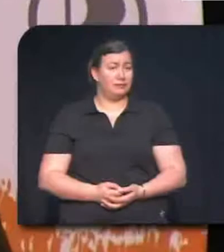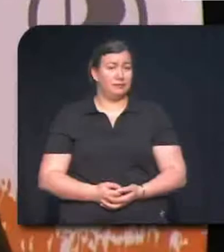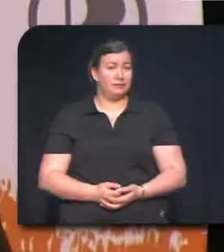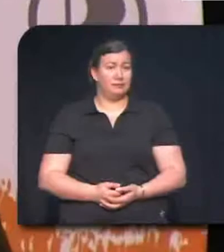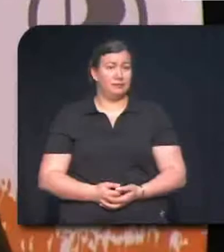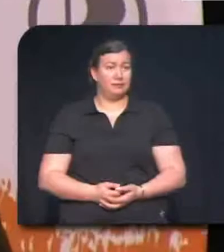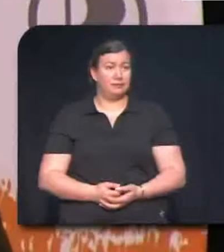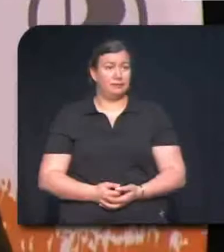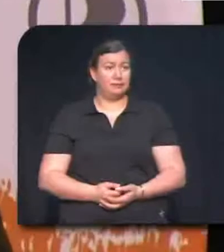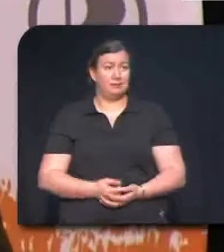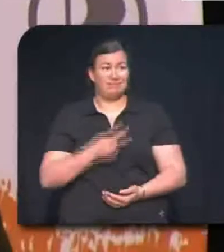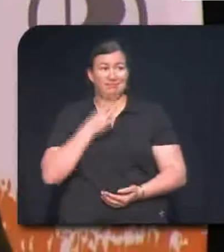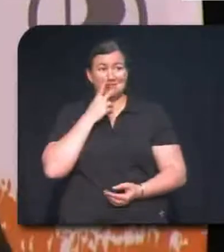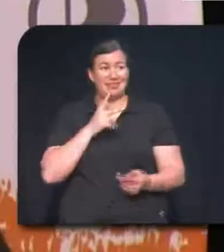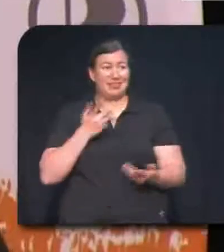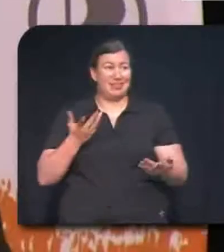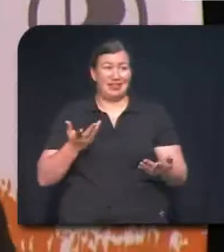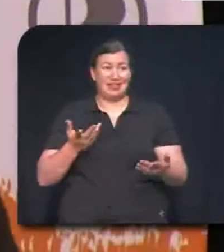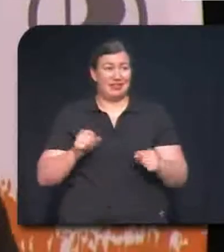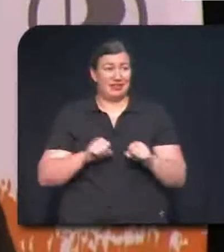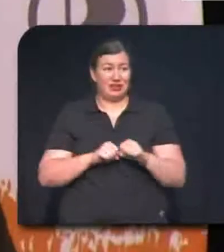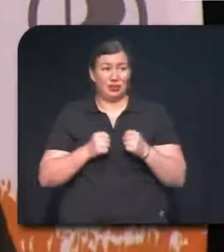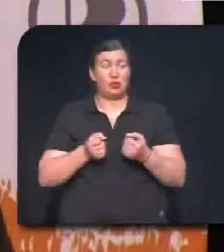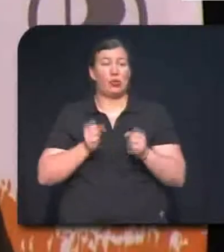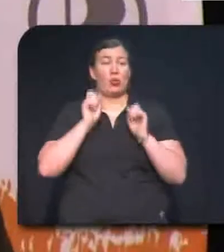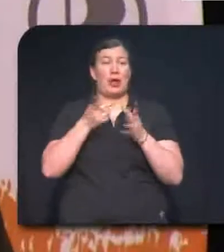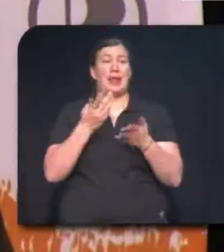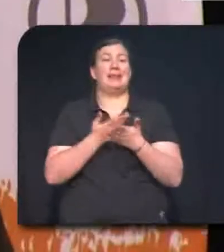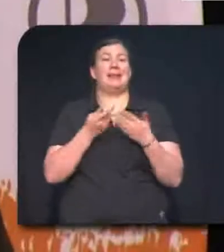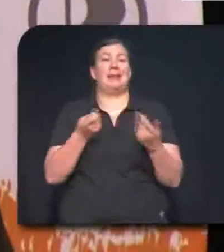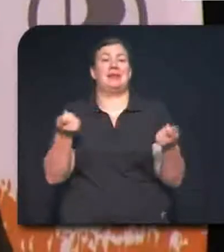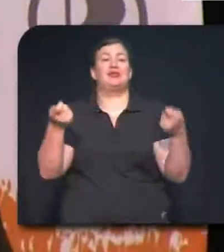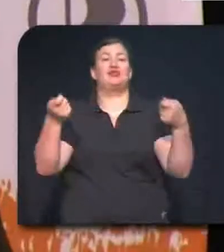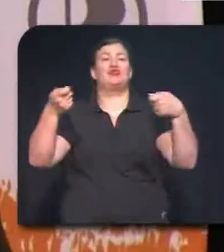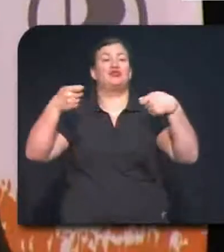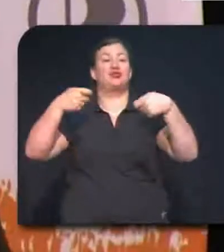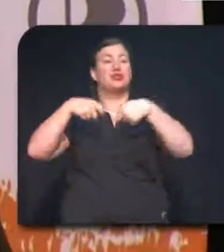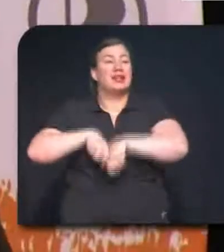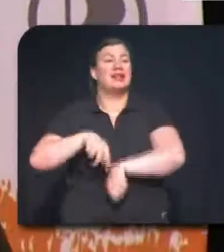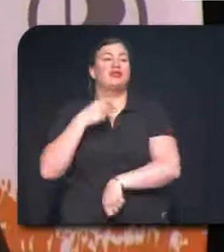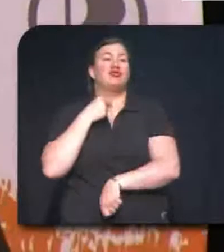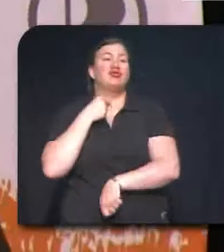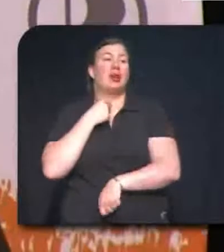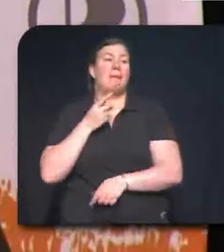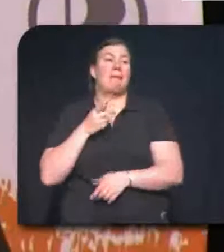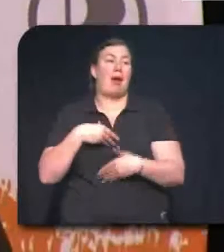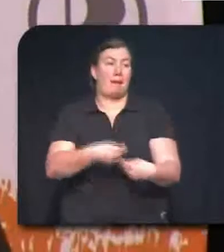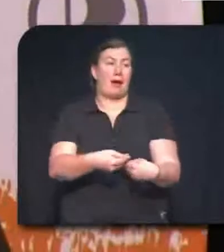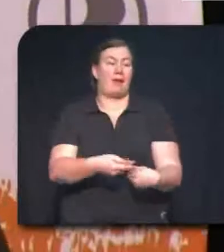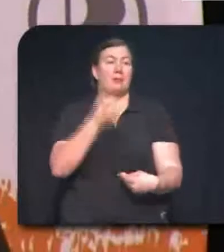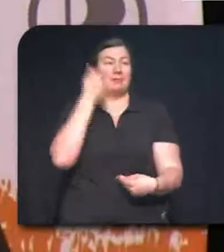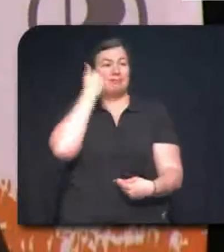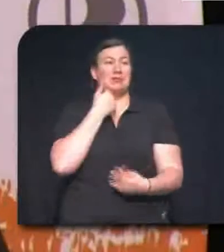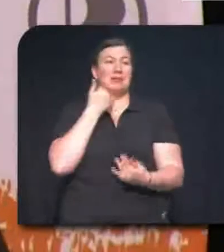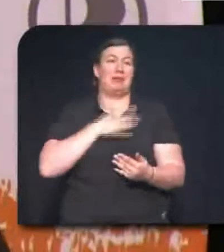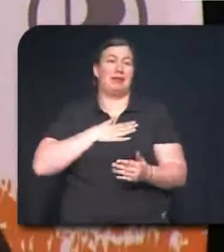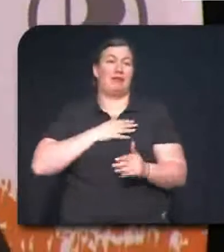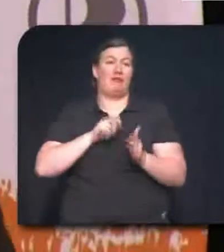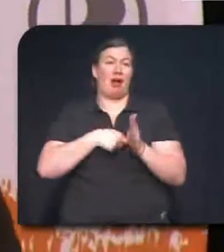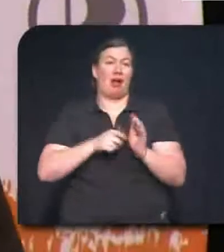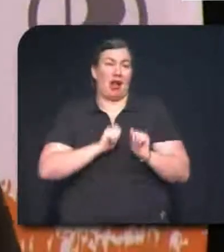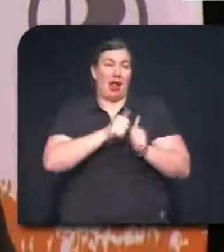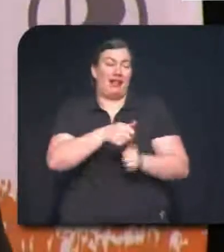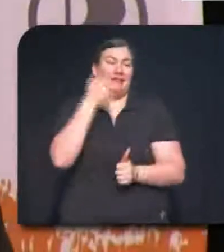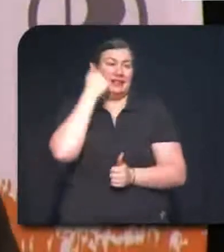ich sehe dass es nicht der Fall damit schließe ich die Stimmabgabe und bitte meine Helfer auszuzählen